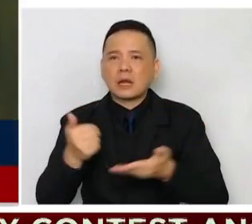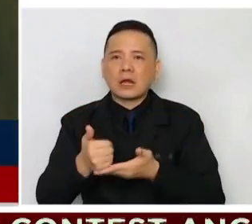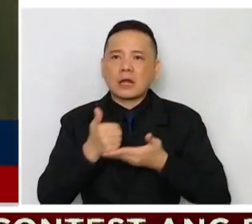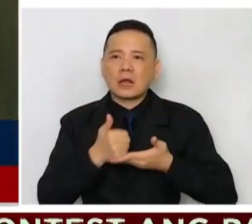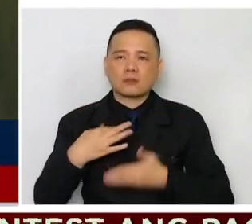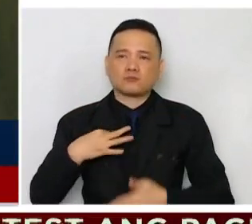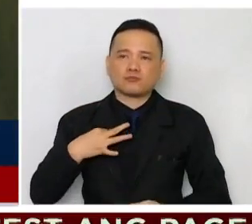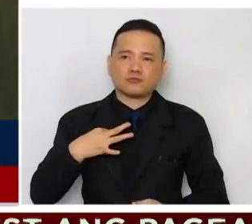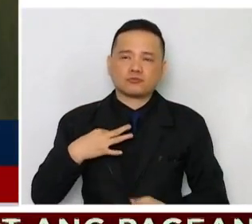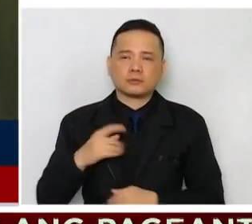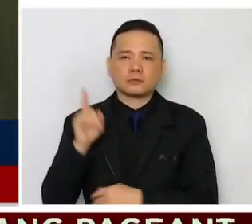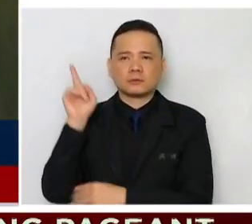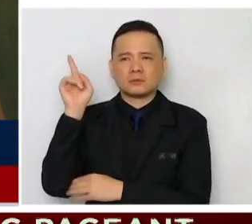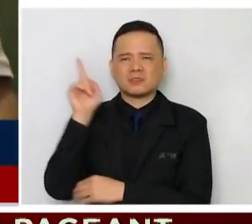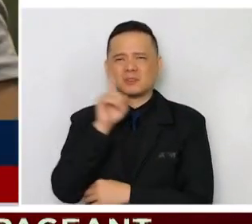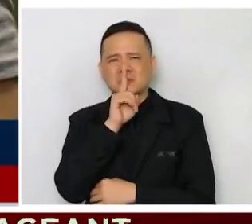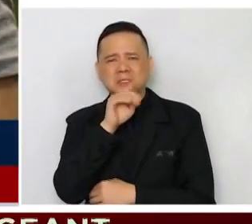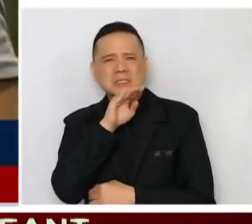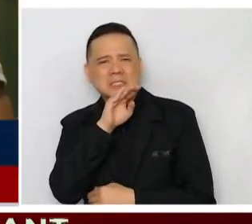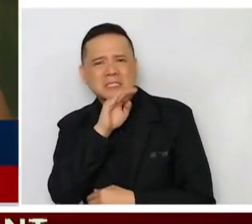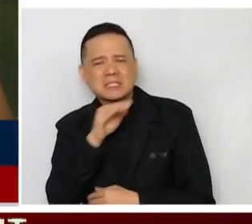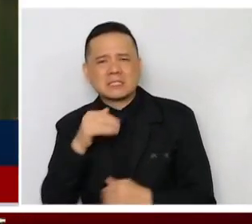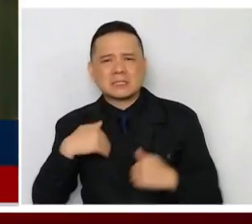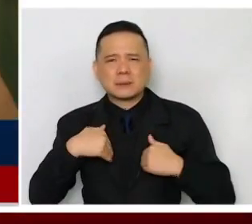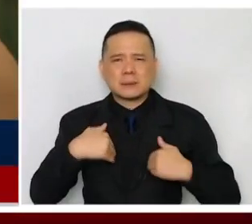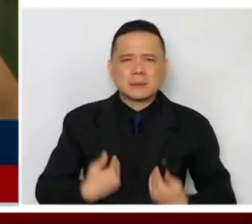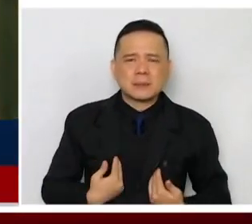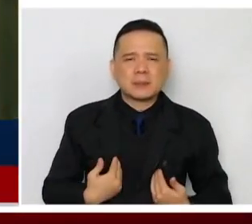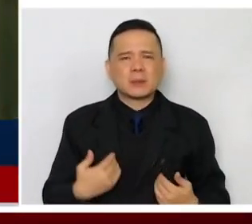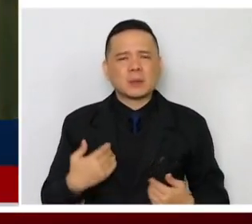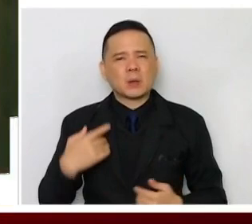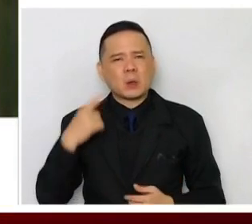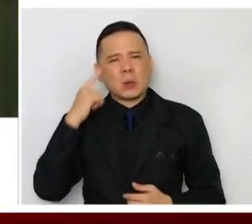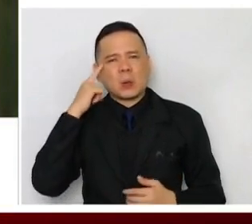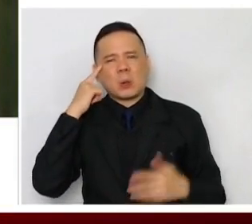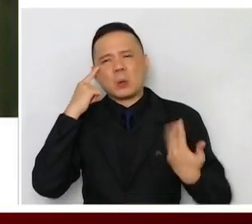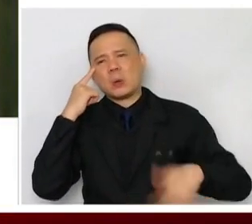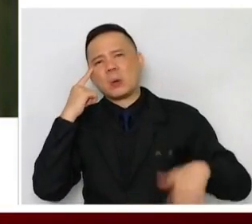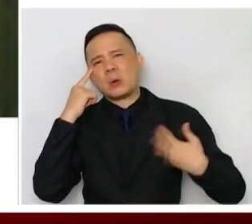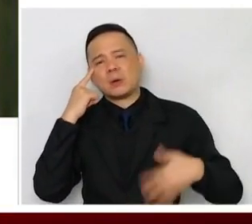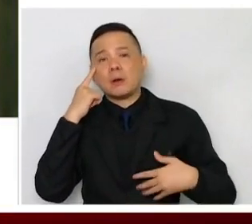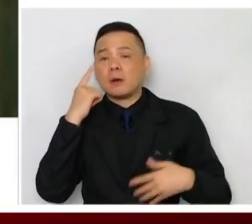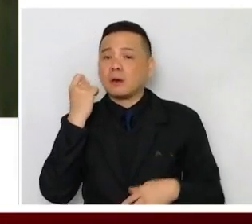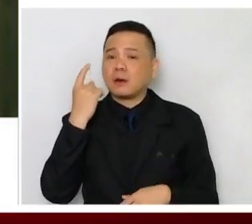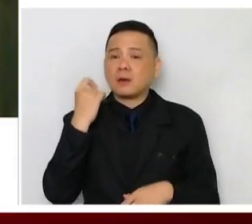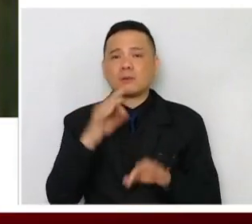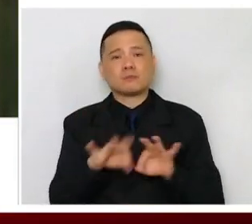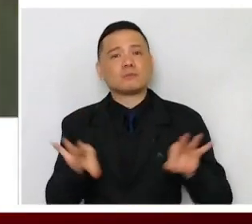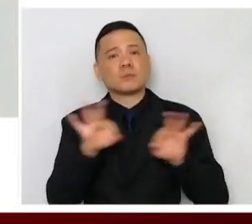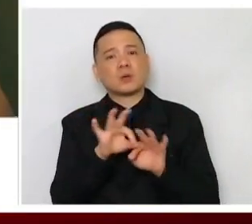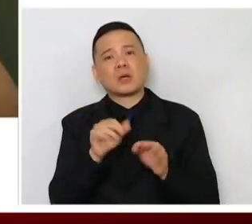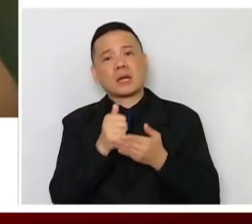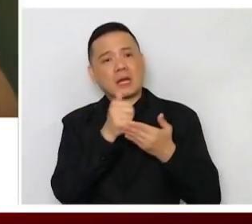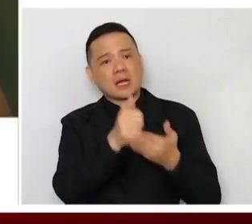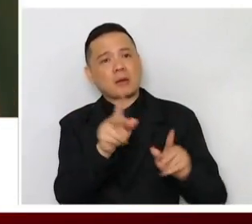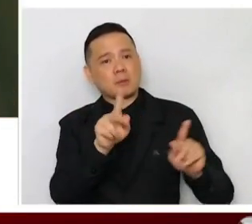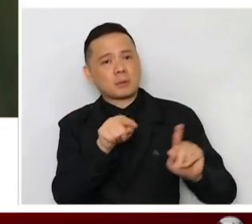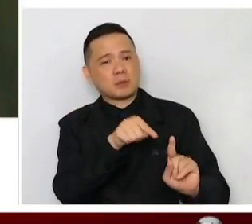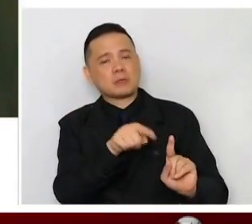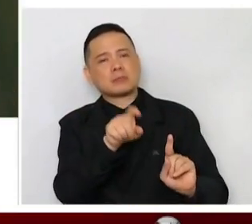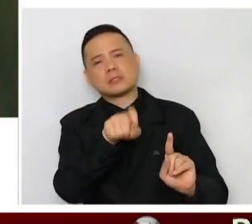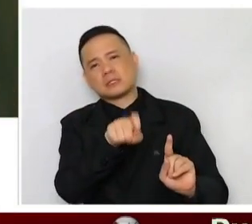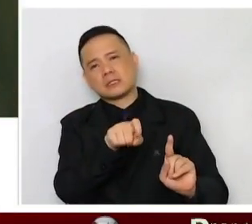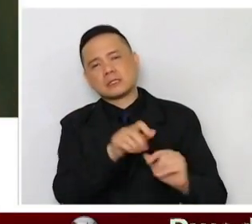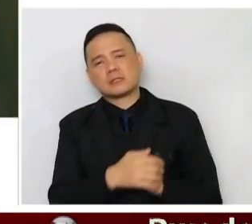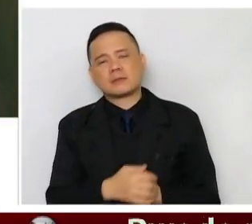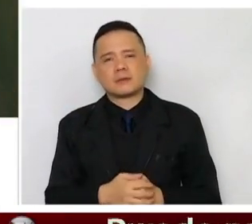na namin inisip yun. Kasi importante sa amin, yung makatulong kami sa talagang nangangailangan po. Marami yung nawala